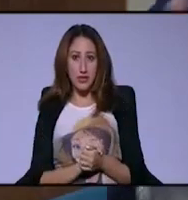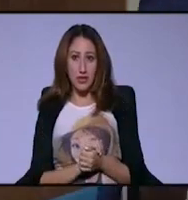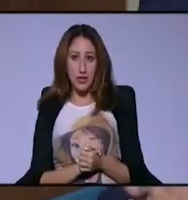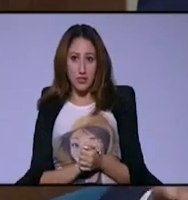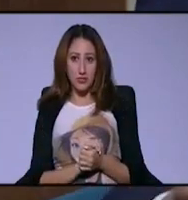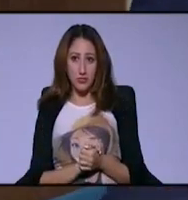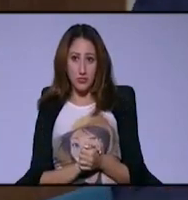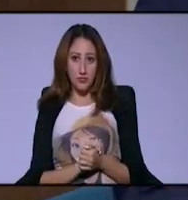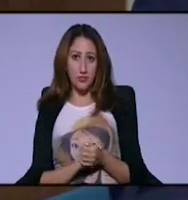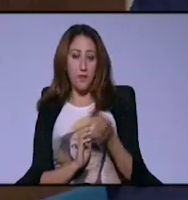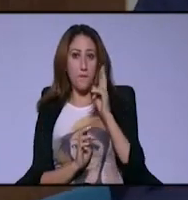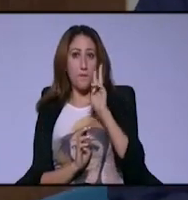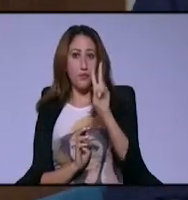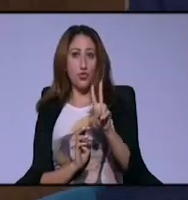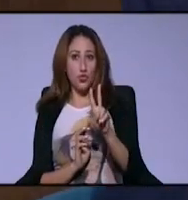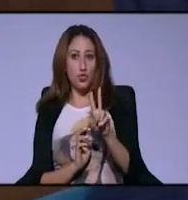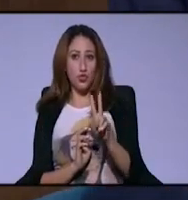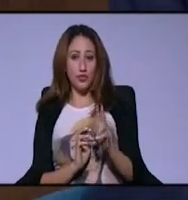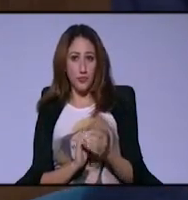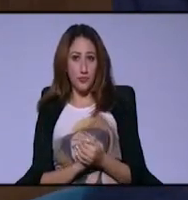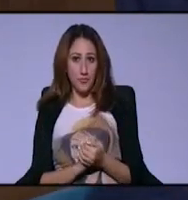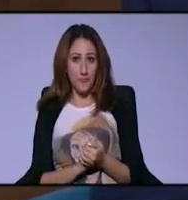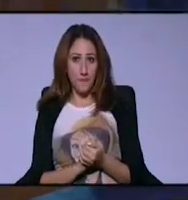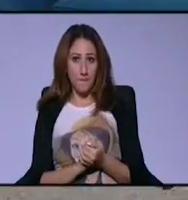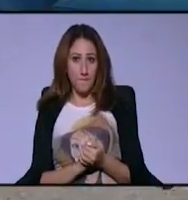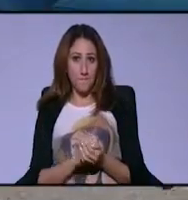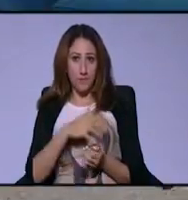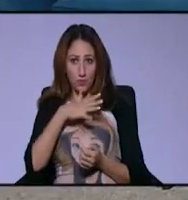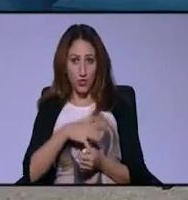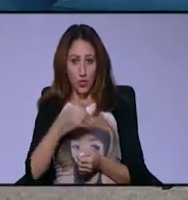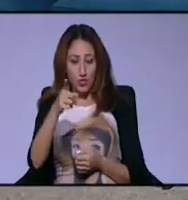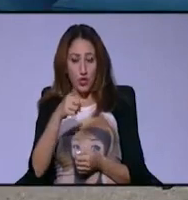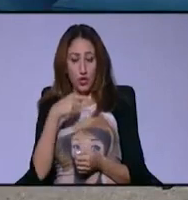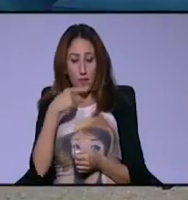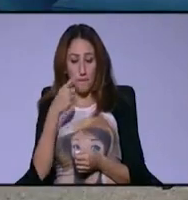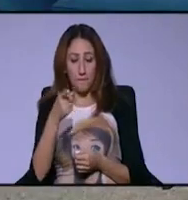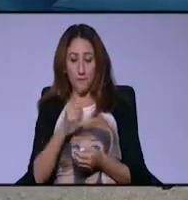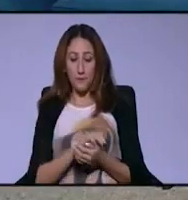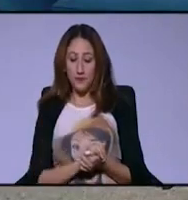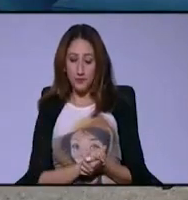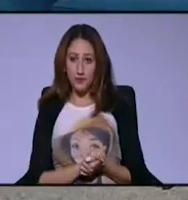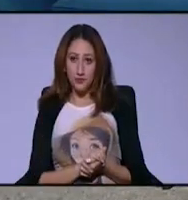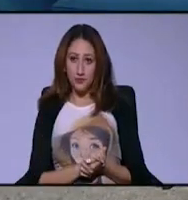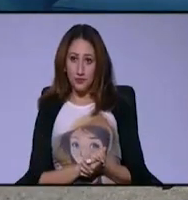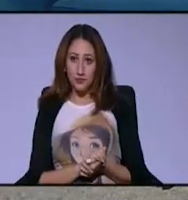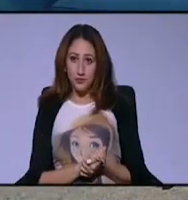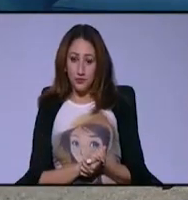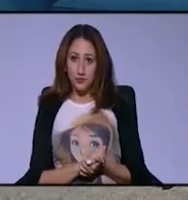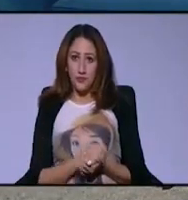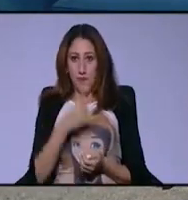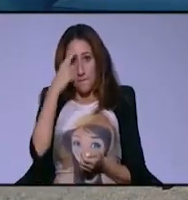بنشوف بقى طبعا الأحداث اللي ممكن فضيلة الشيخ يكلمنا عنها باسترسال،